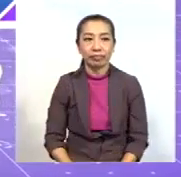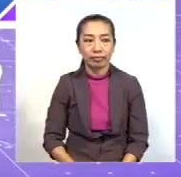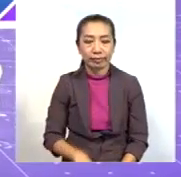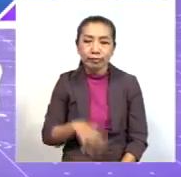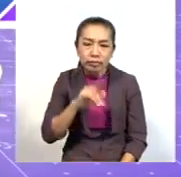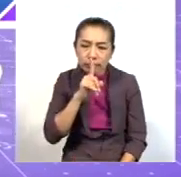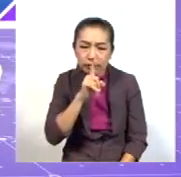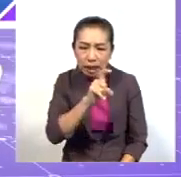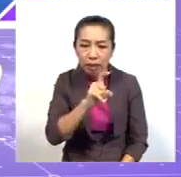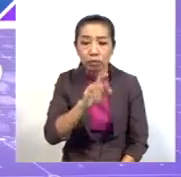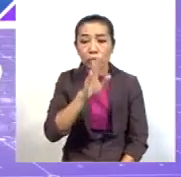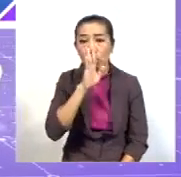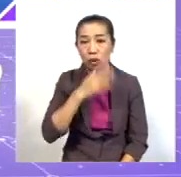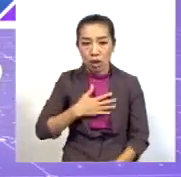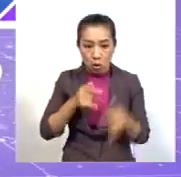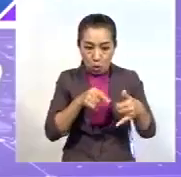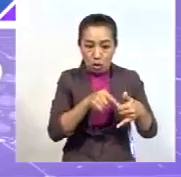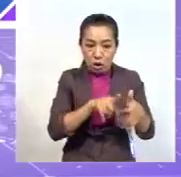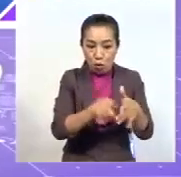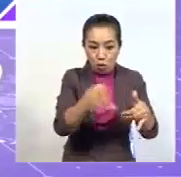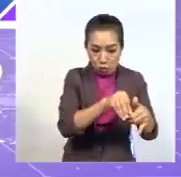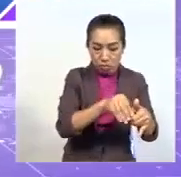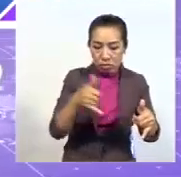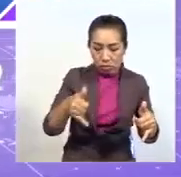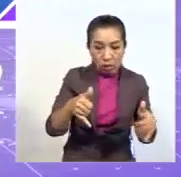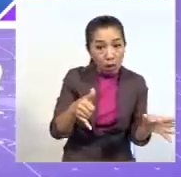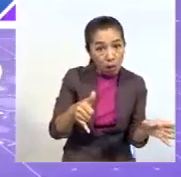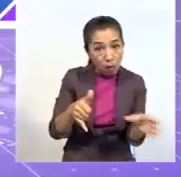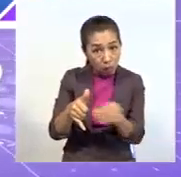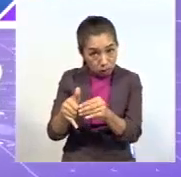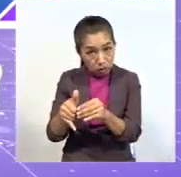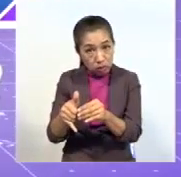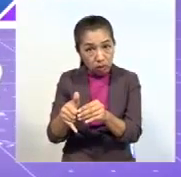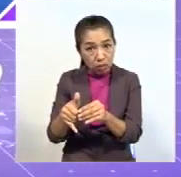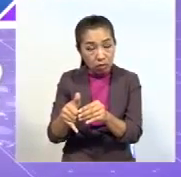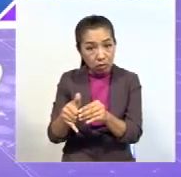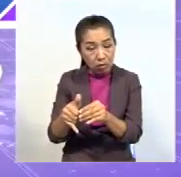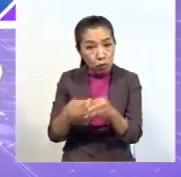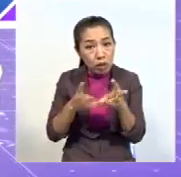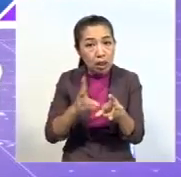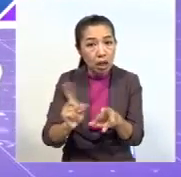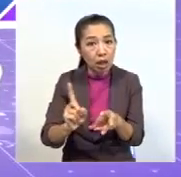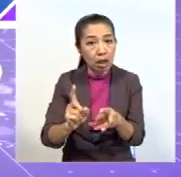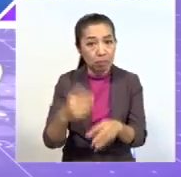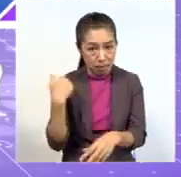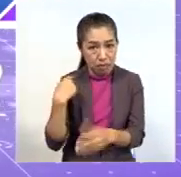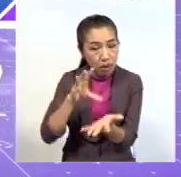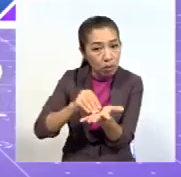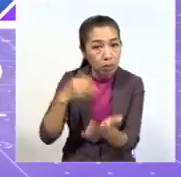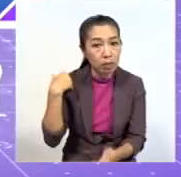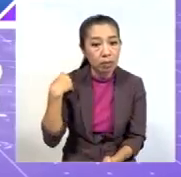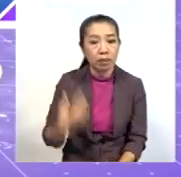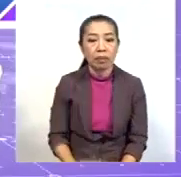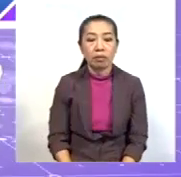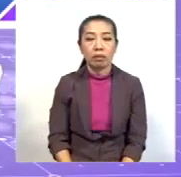อธิบดีคะแล้วอย่างนี้ถ้าเกิดระหว่างคนต่อคนเนี่ยค่ะเรามีข้อมูลหรือยังว่าจากคนสู่คนเนี่ยติดทางช่องทางไหนได้บ้างอะคะ